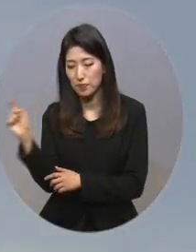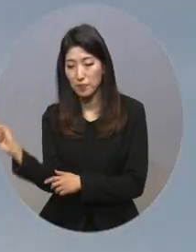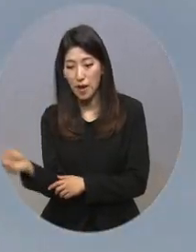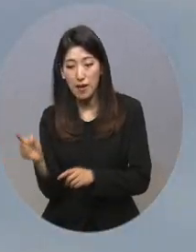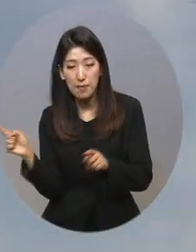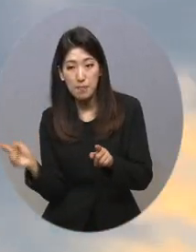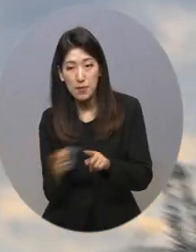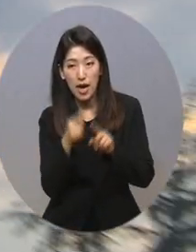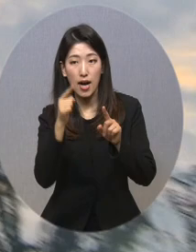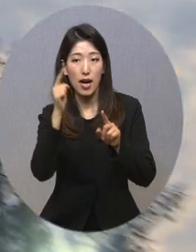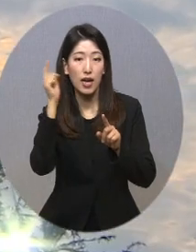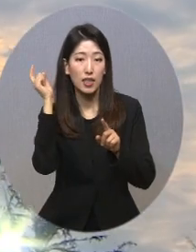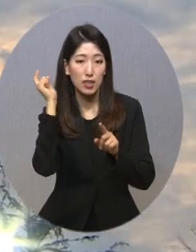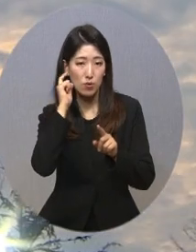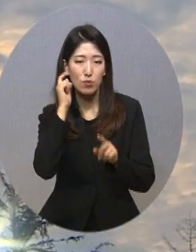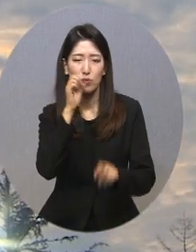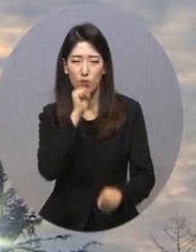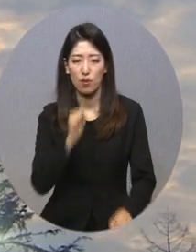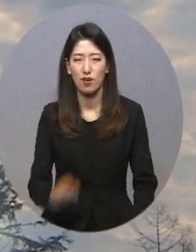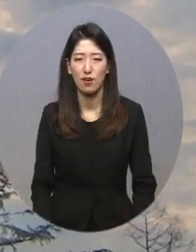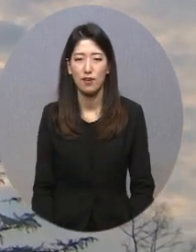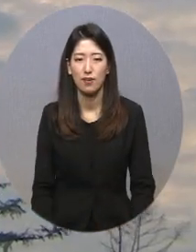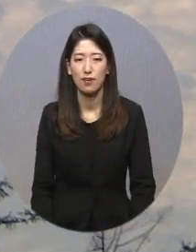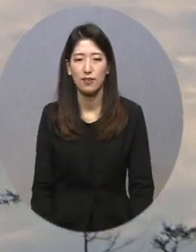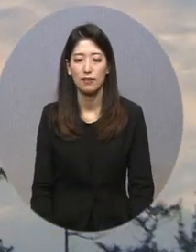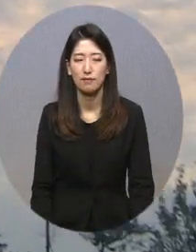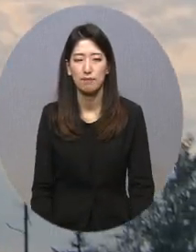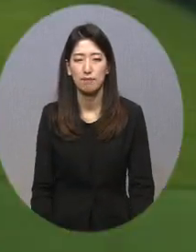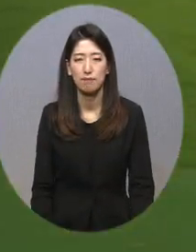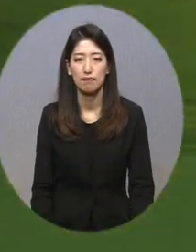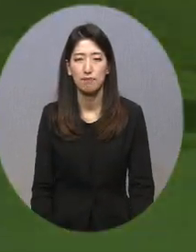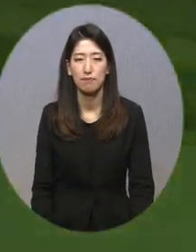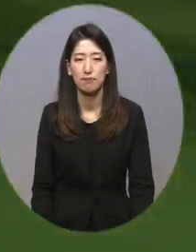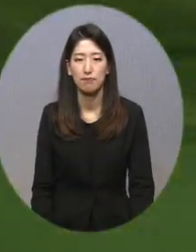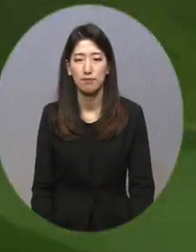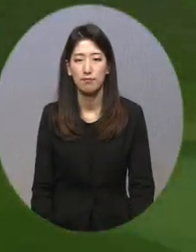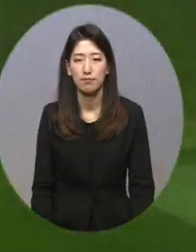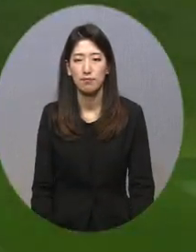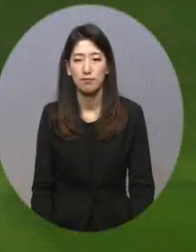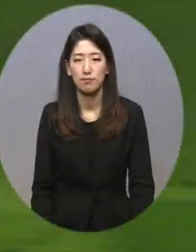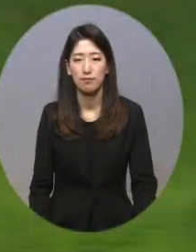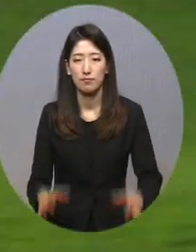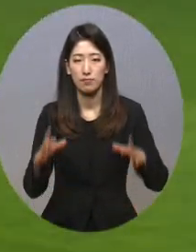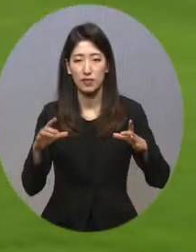굿샷! 와 살려놓은 소리 났는데? 아 소리는 좋았는데. 멋있어.